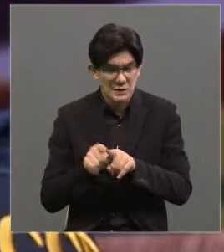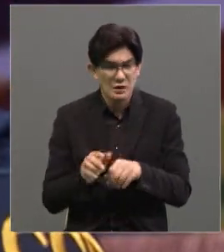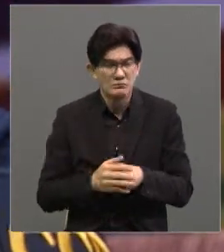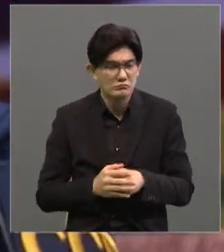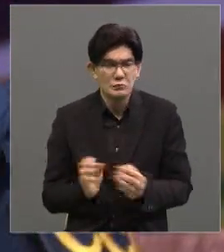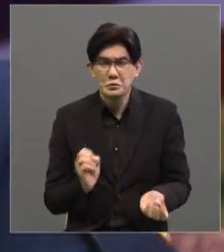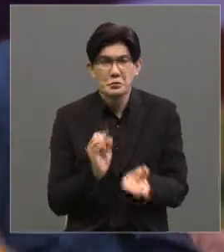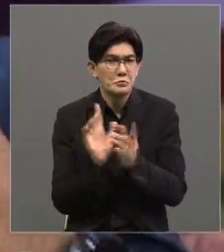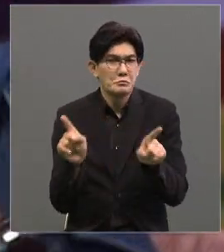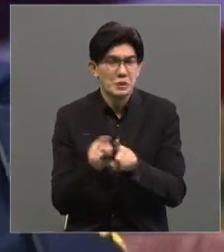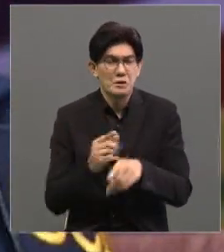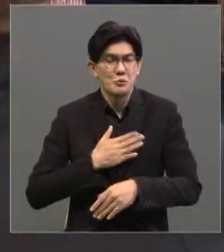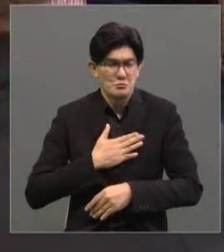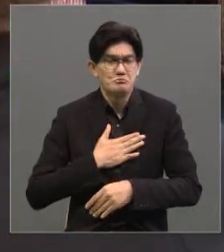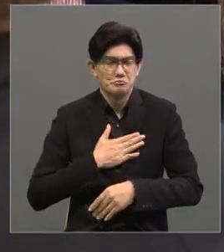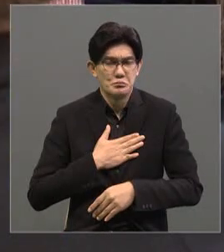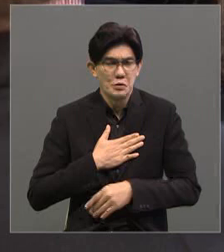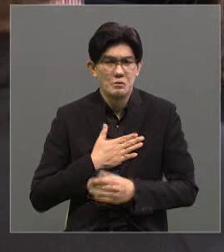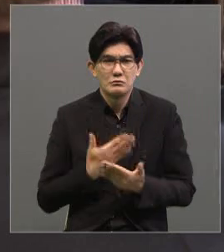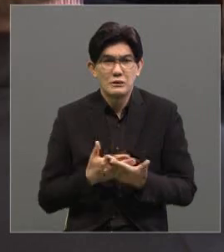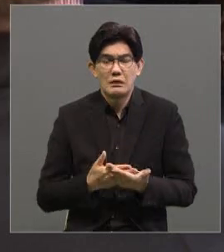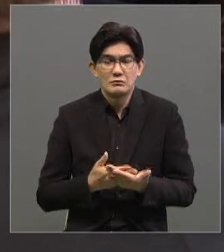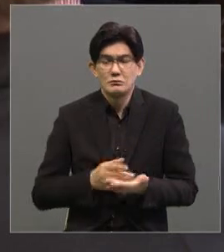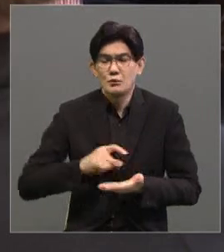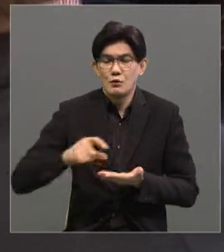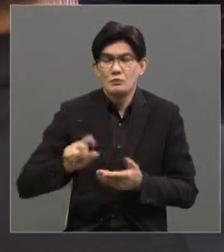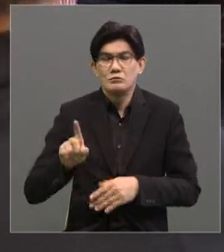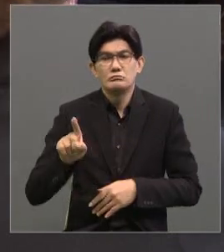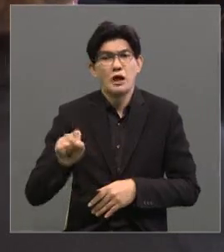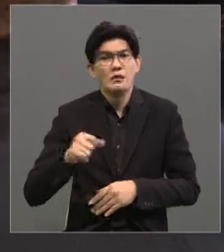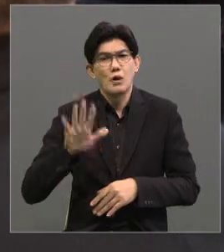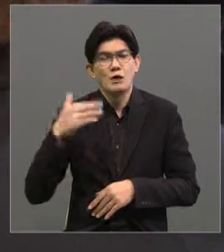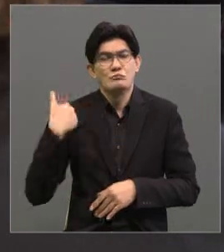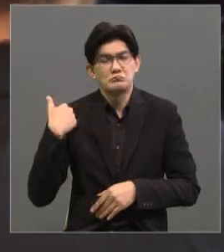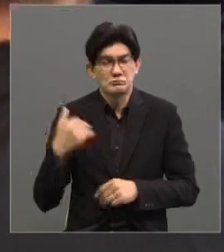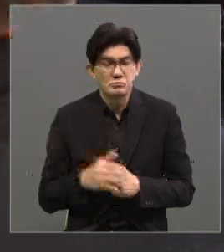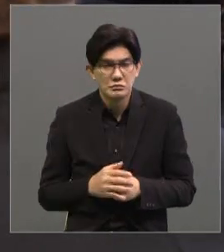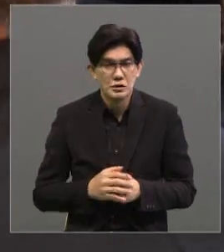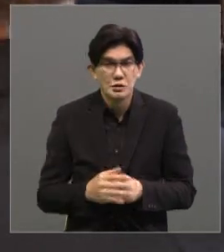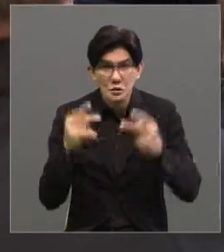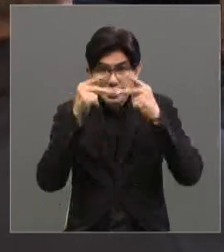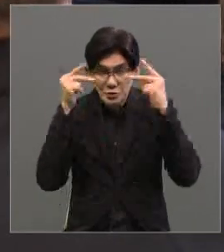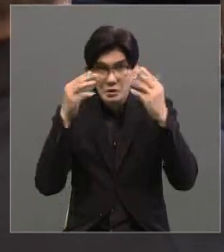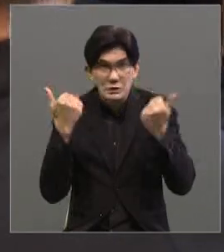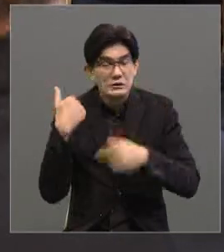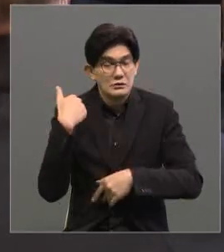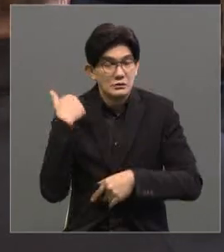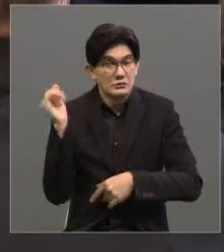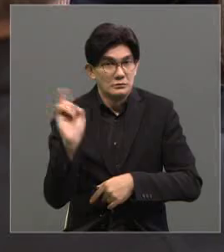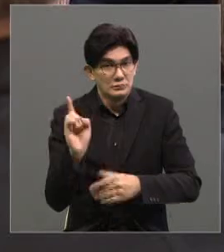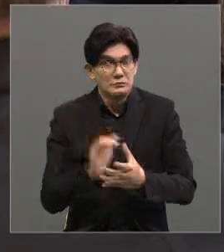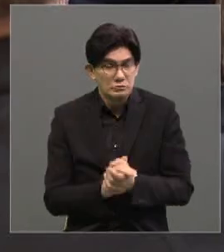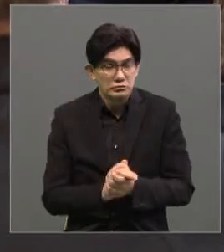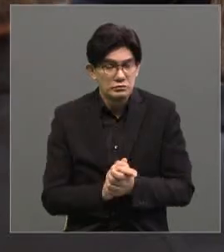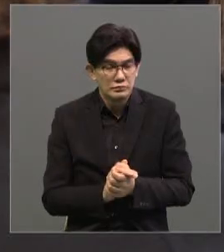มีผู้เสียหายเกิดขึ้นแล้วเหมือนกันนะครับมีมีวงเงินสูญเสียหลายแสนบาทเหมือนกันนะฮะแล้วอย่างเงี้ยเค้าบอกว่ามิจฉาชีพเนี่ยอย่างที่เรียนไปเพราะว่า